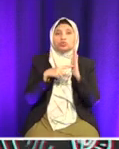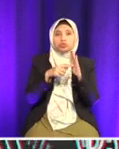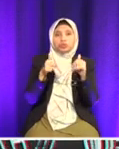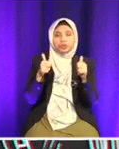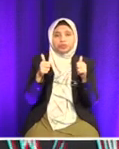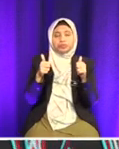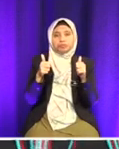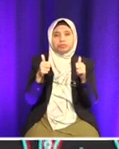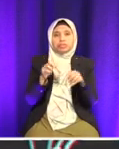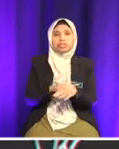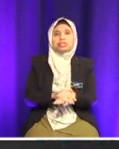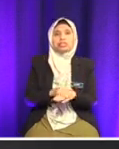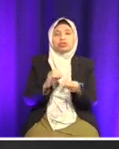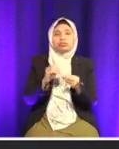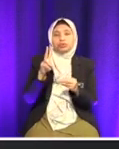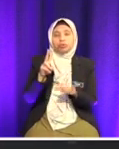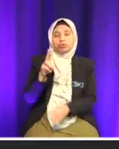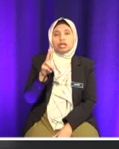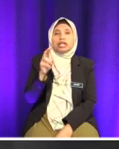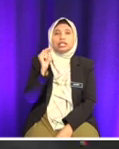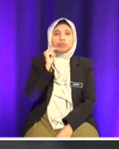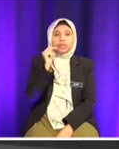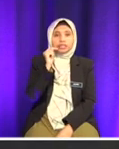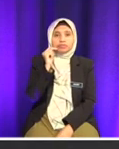mantap yang kedua Nurin